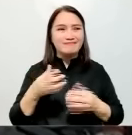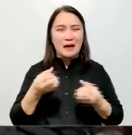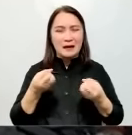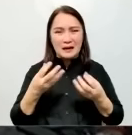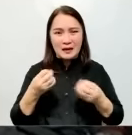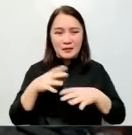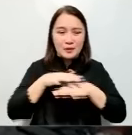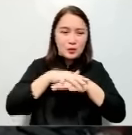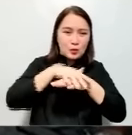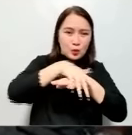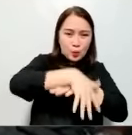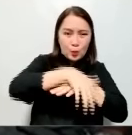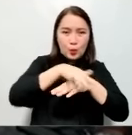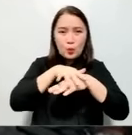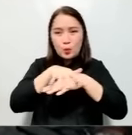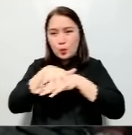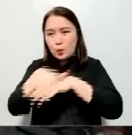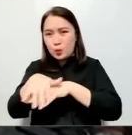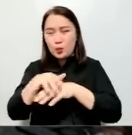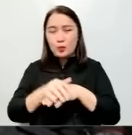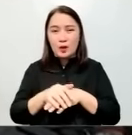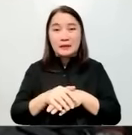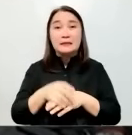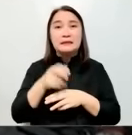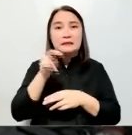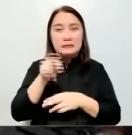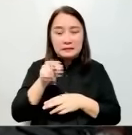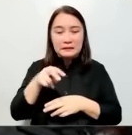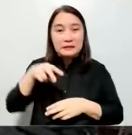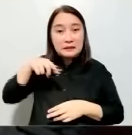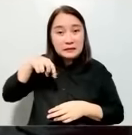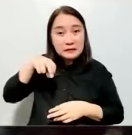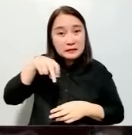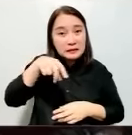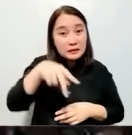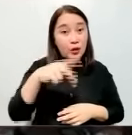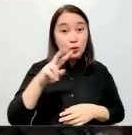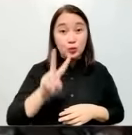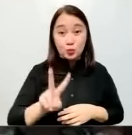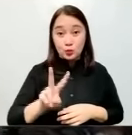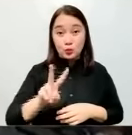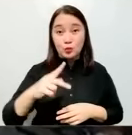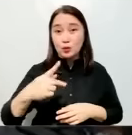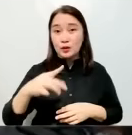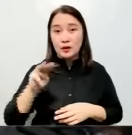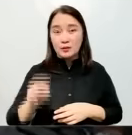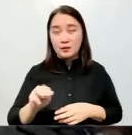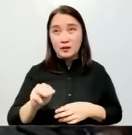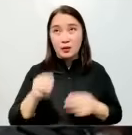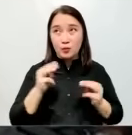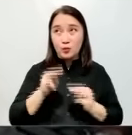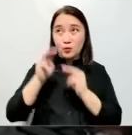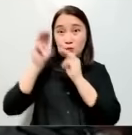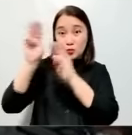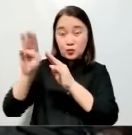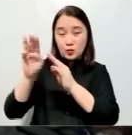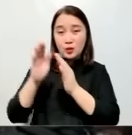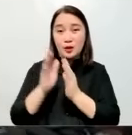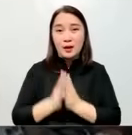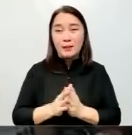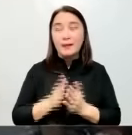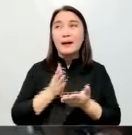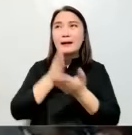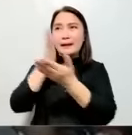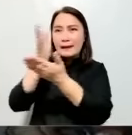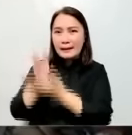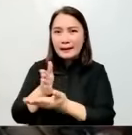kalsada. Kinailangan din ayong maglakad ng halos 2 kilometrong layo at pumanik sa ilang bahagi ng bundok, makarating lang at eksklusibong mapasok